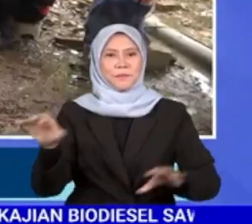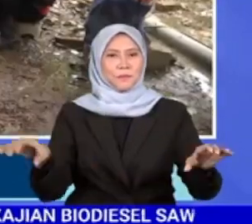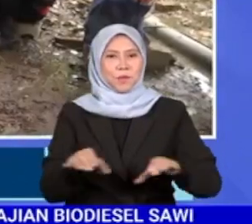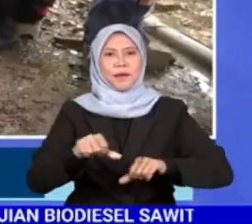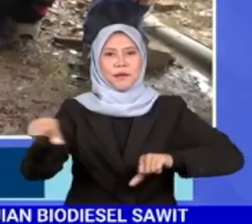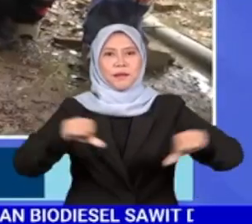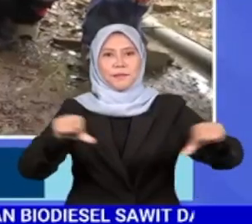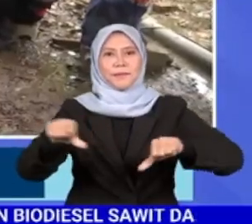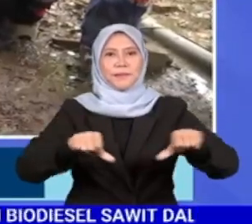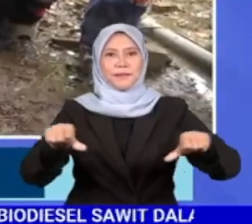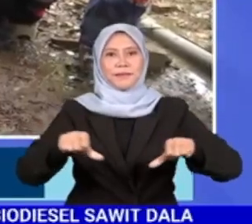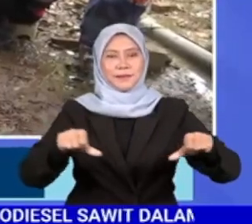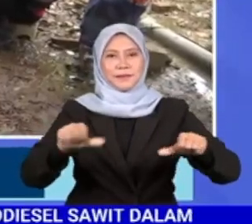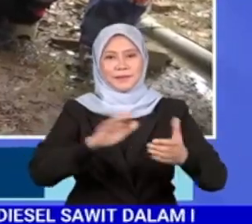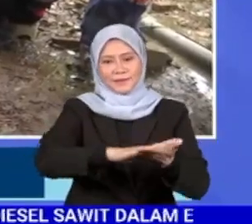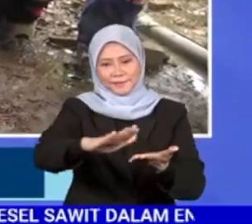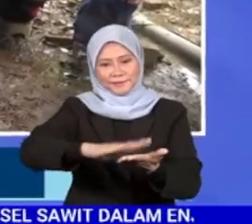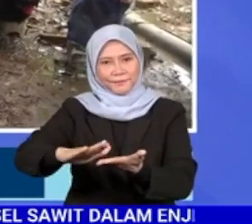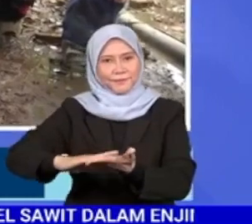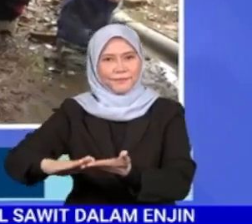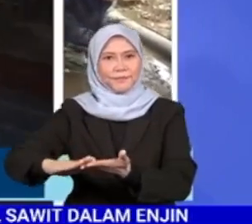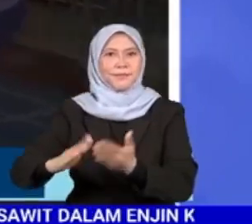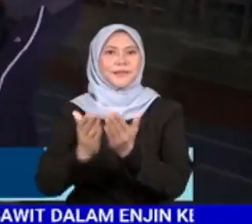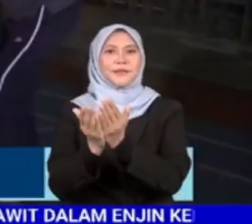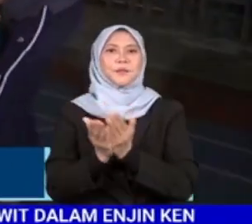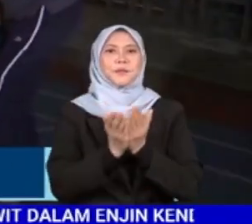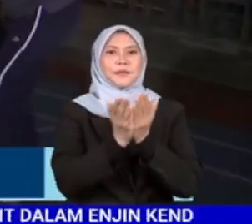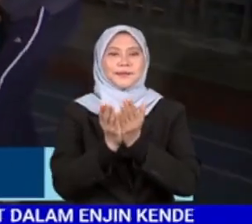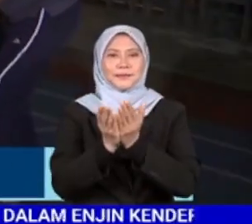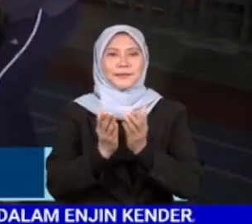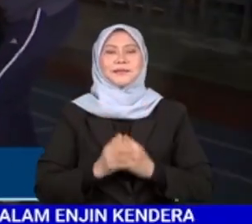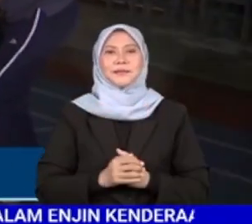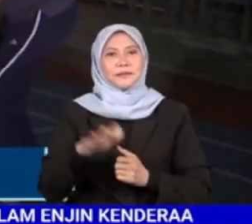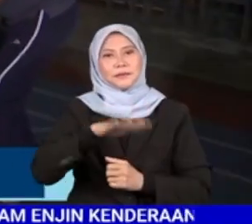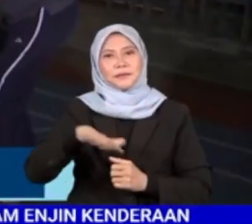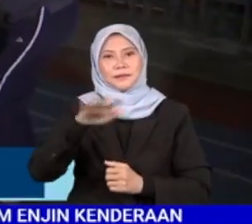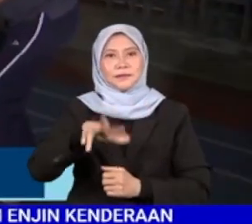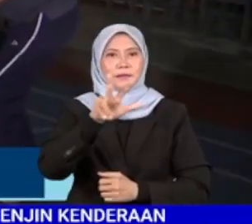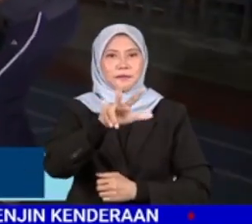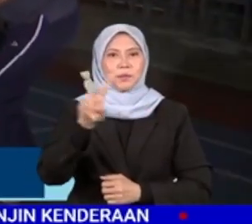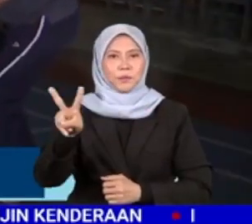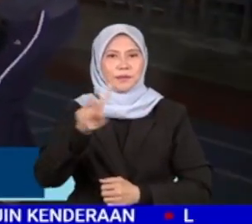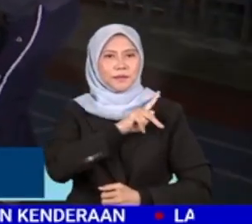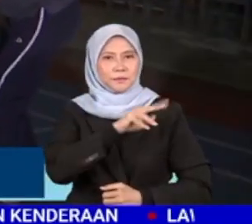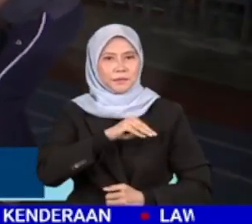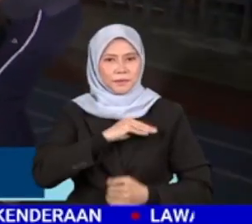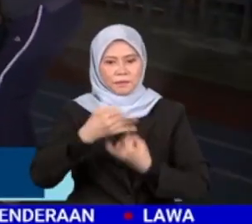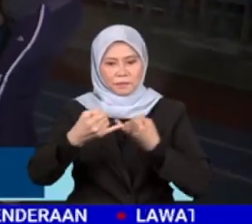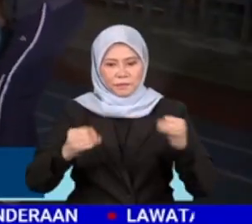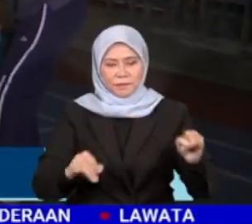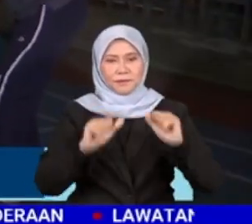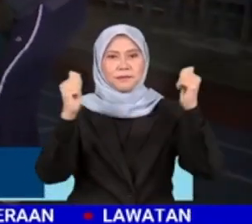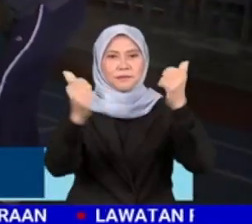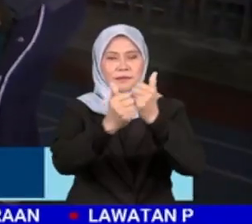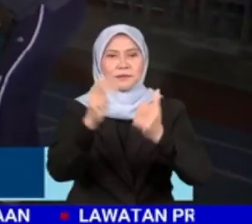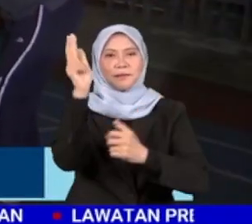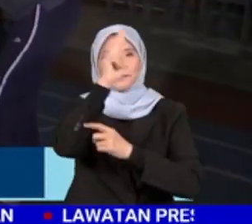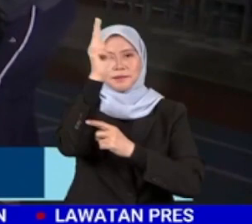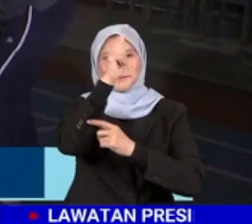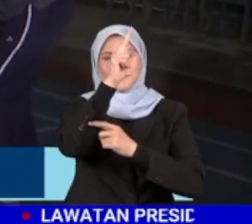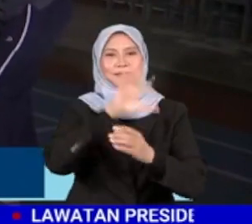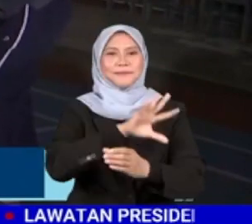membuat aktiviti pembersihan di sekolah berkenaan. Kira-kira 32 kementerian, jabatan dan agensi